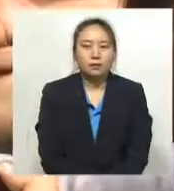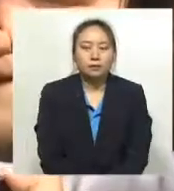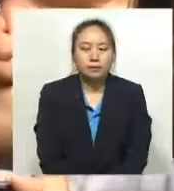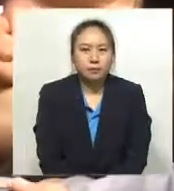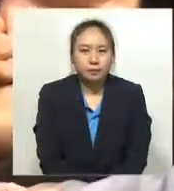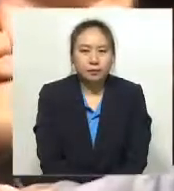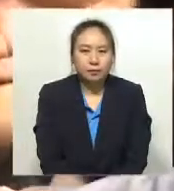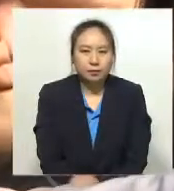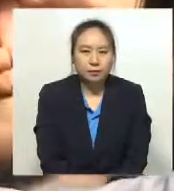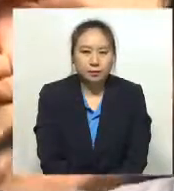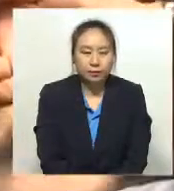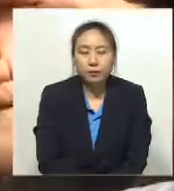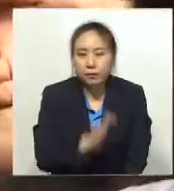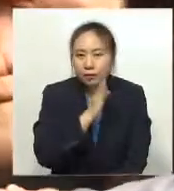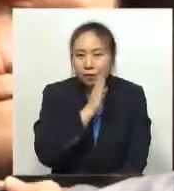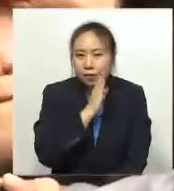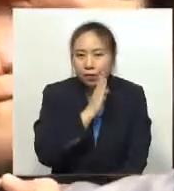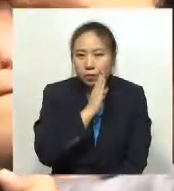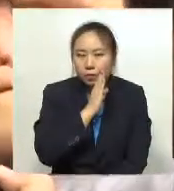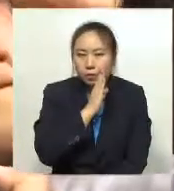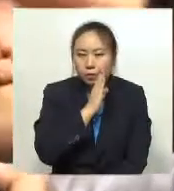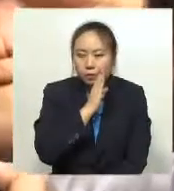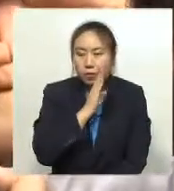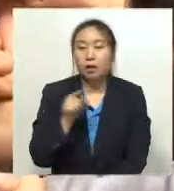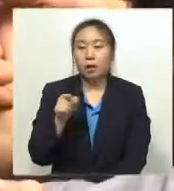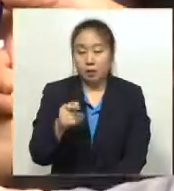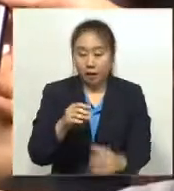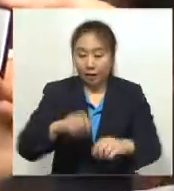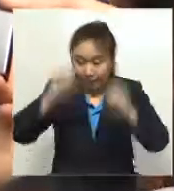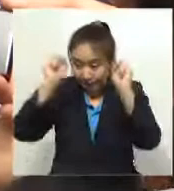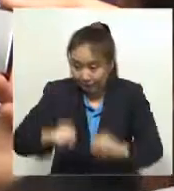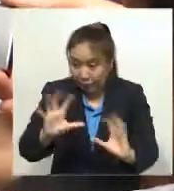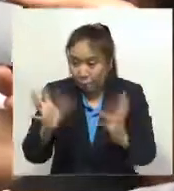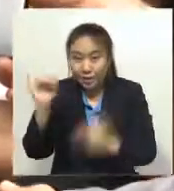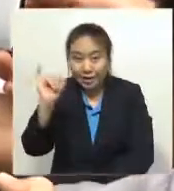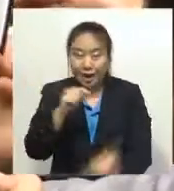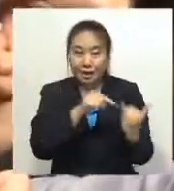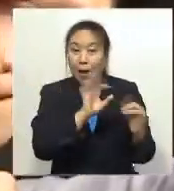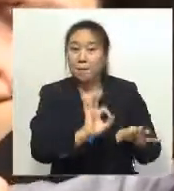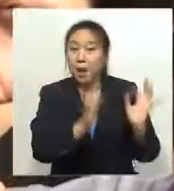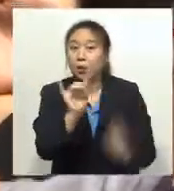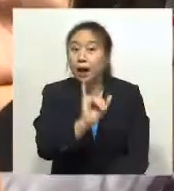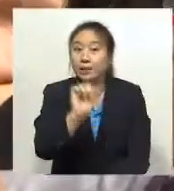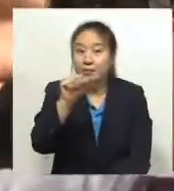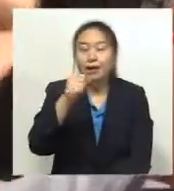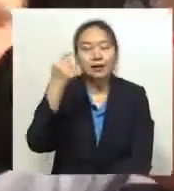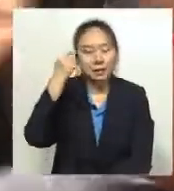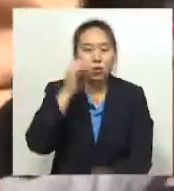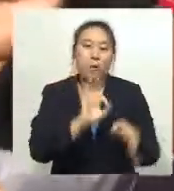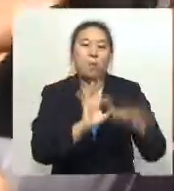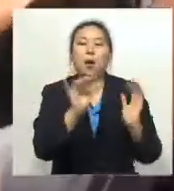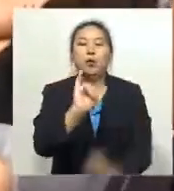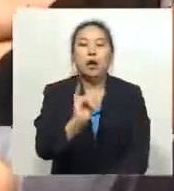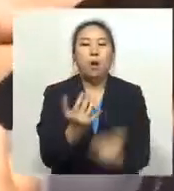้แล้วก็คือถ้าสมมติว่าคดียังไม่จบก็คือยังจะไม่เผาร่างน้องใช่ไหมคะ ก็น่าจะยังไม่เผาครับเอ